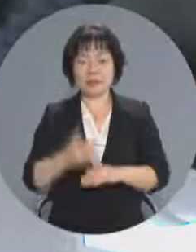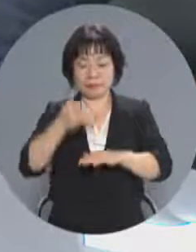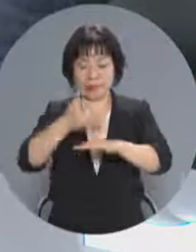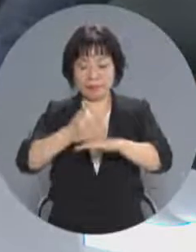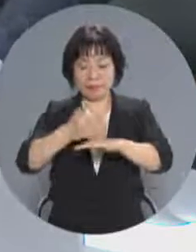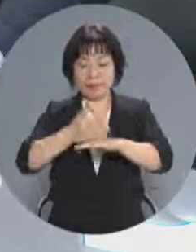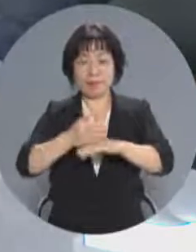감사합니다 감사합니다